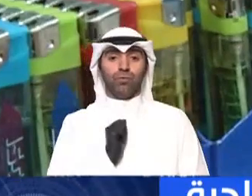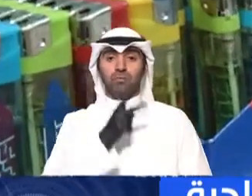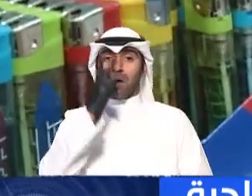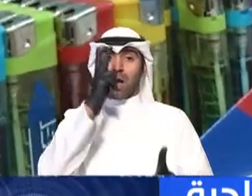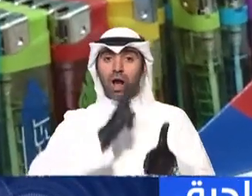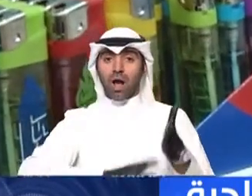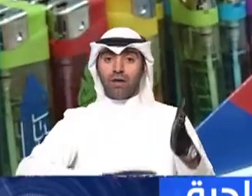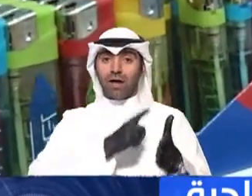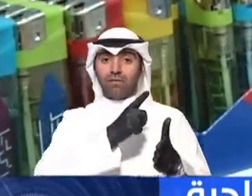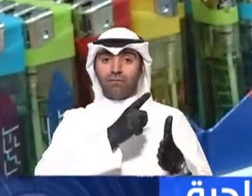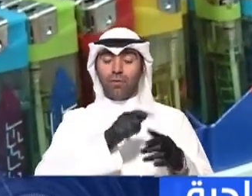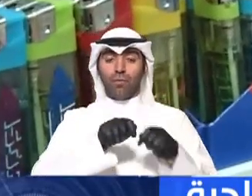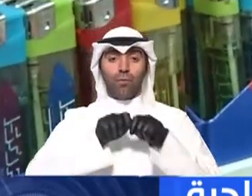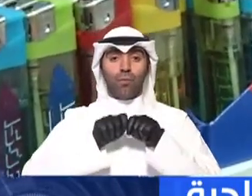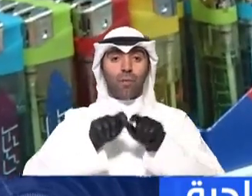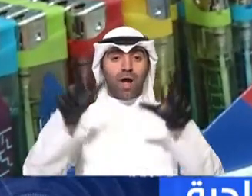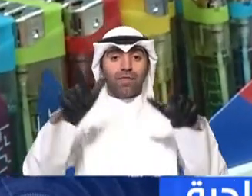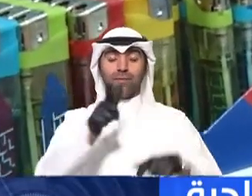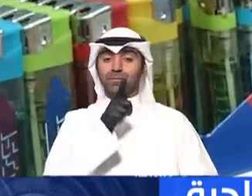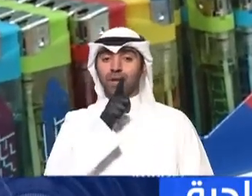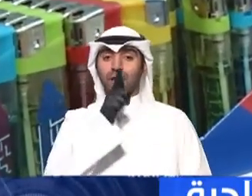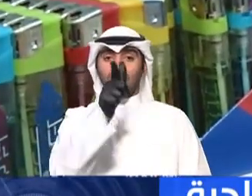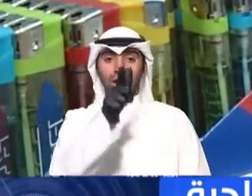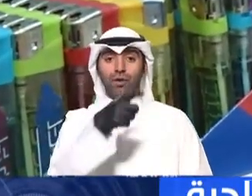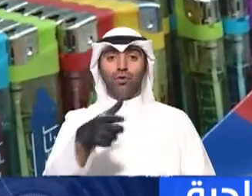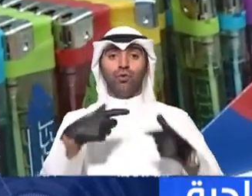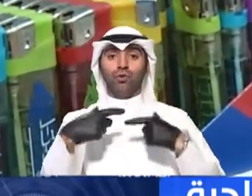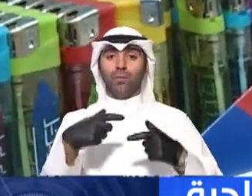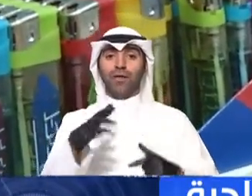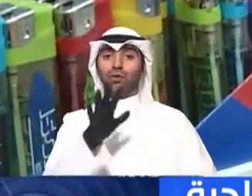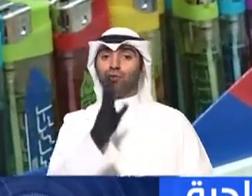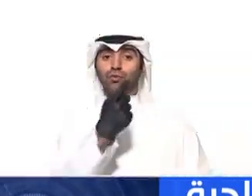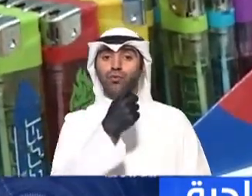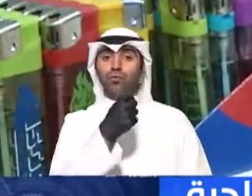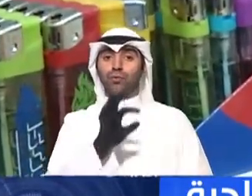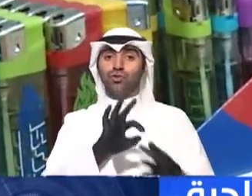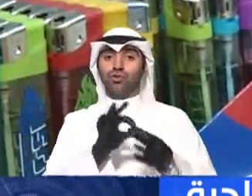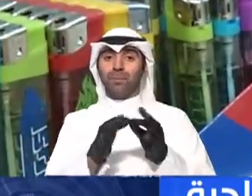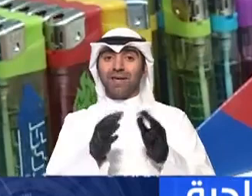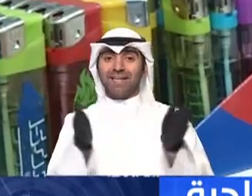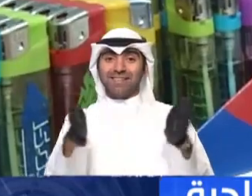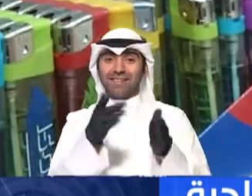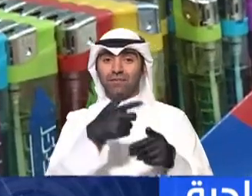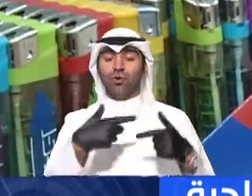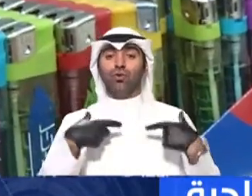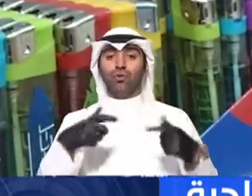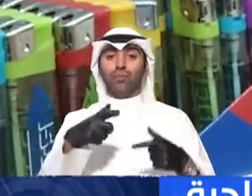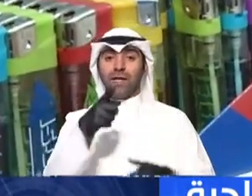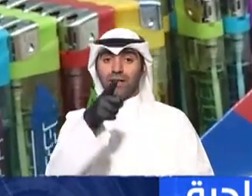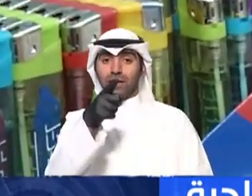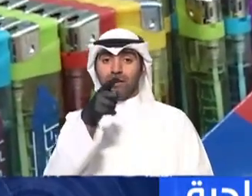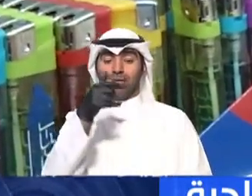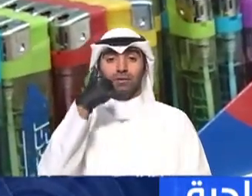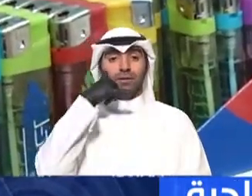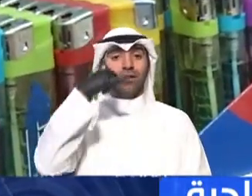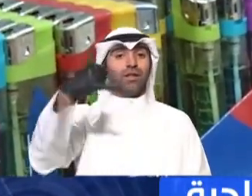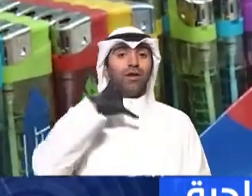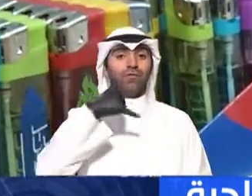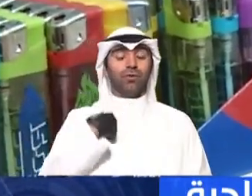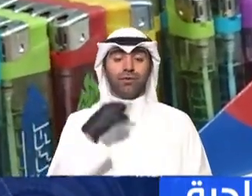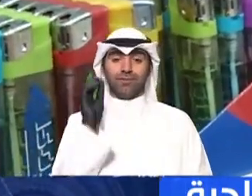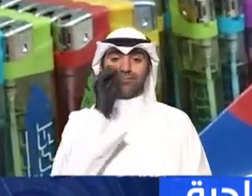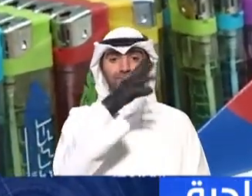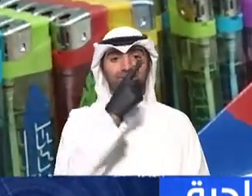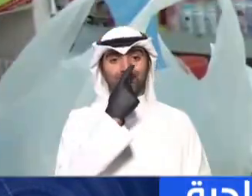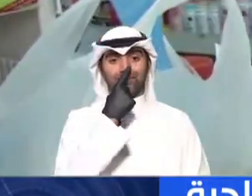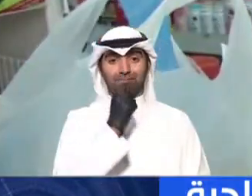هذا قانون واجد زين. ليش؟ عشان في ناس يعني مشكلة ما يقدر يتكلم اليوم بابا،